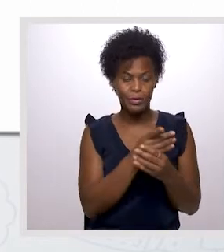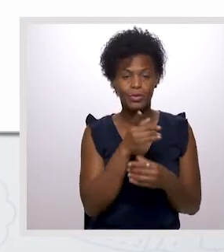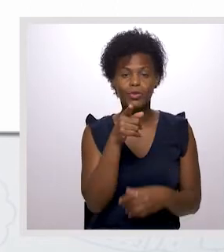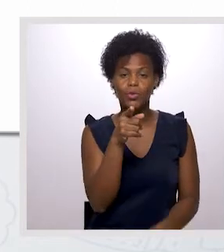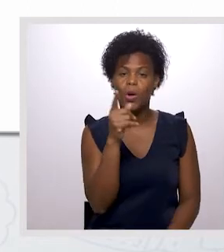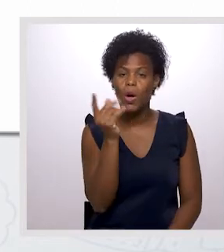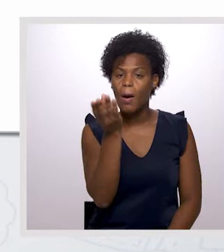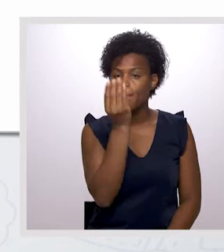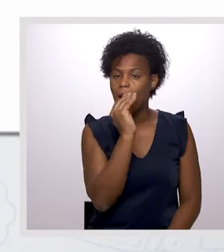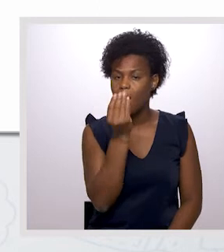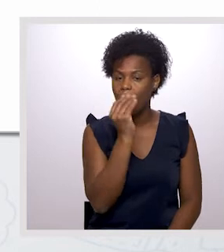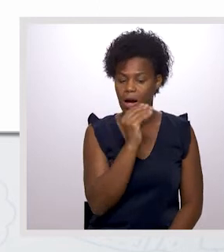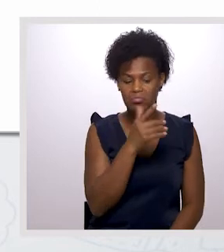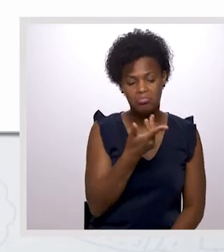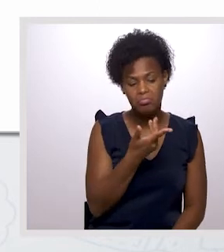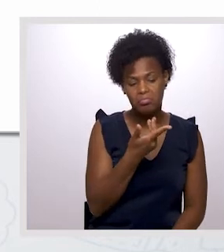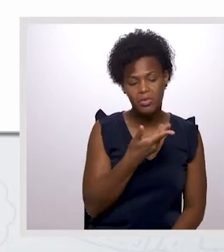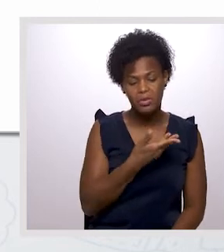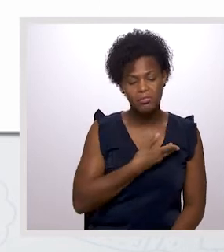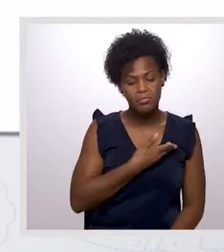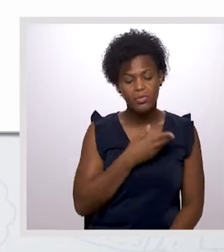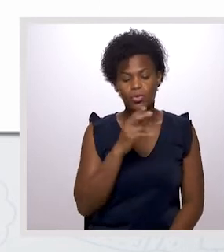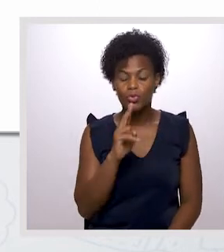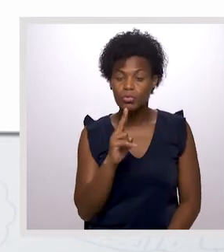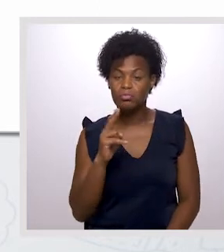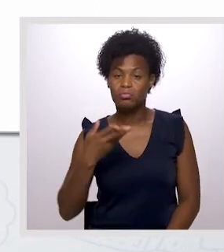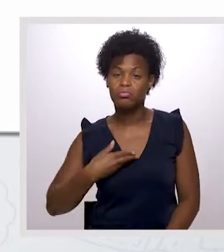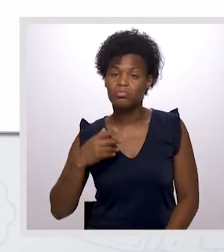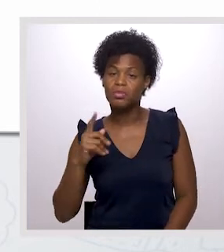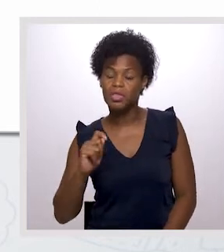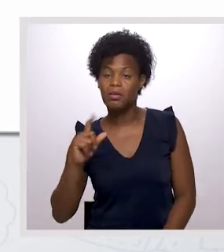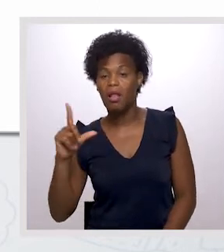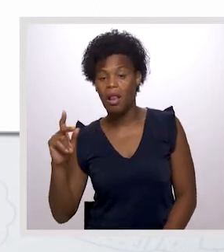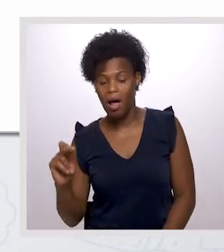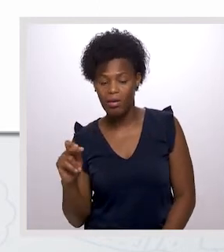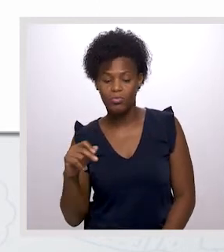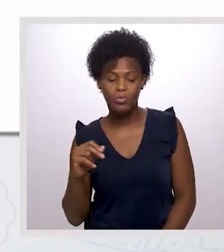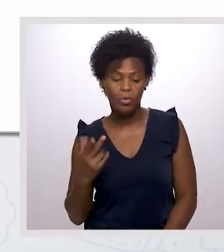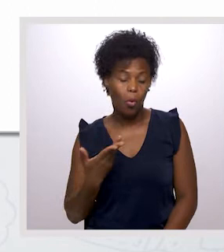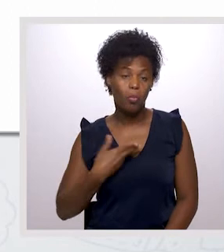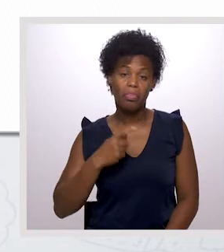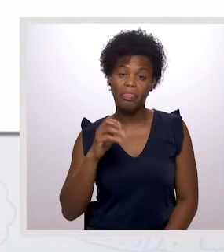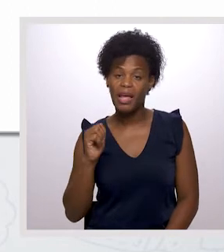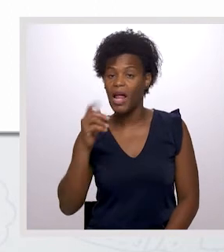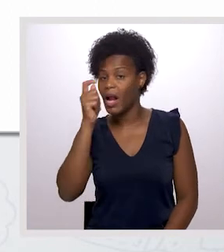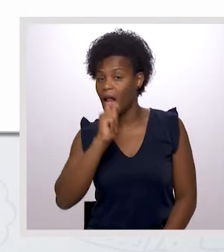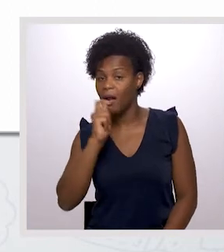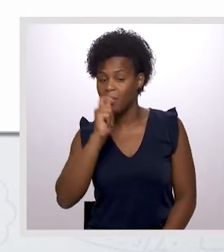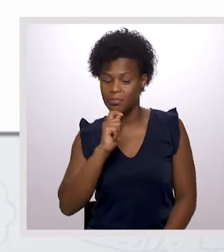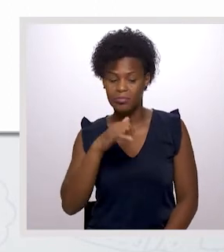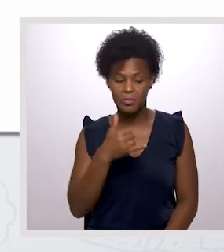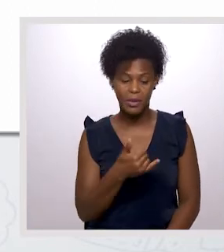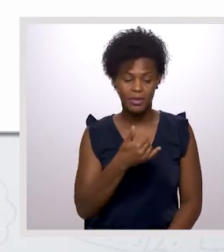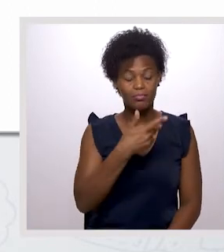glace ou des glaces. Et finalement, le F, Au déjeuner, il mange de